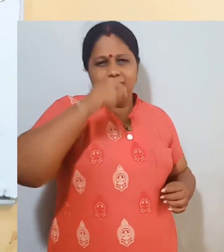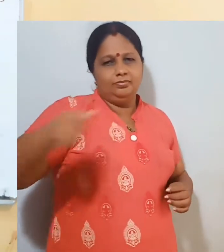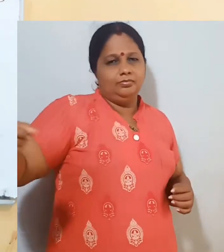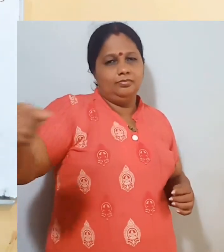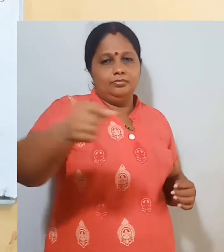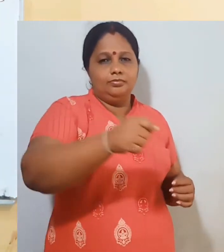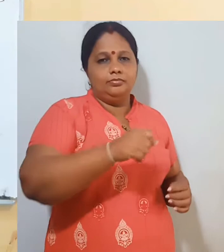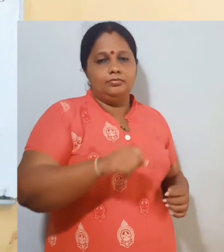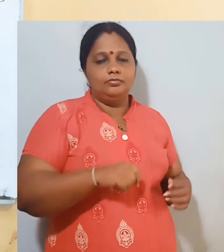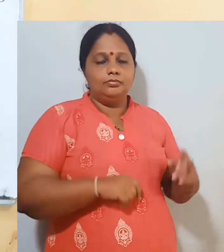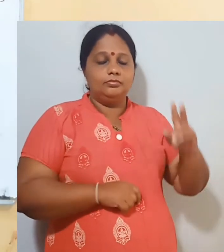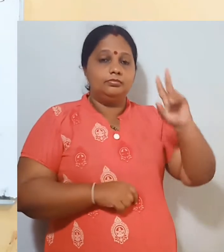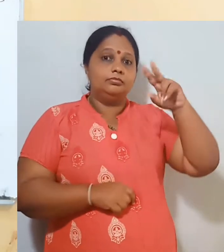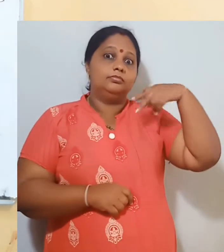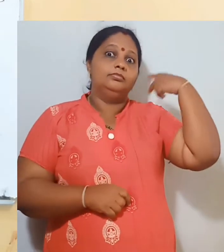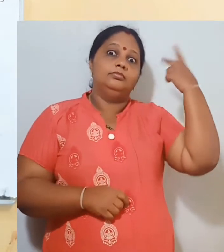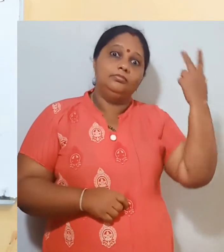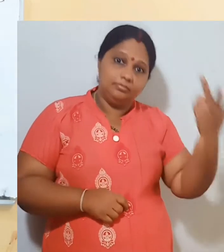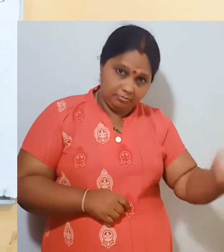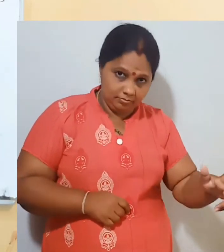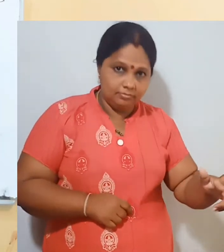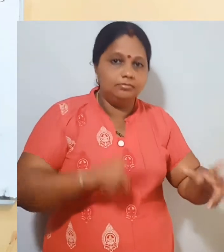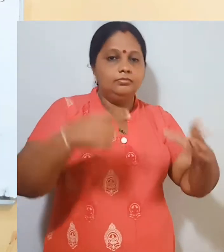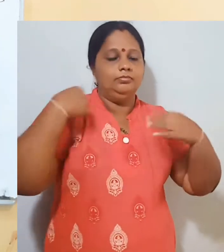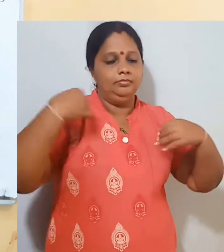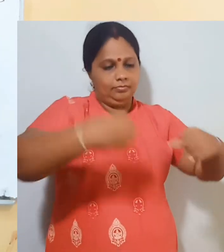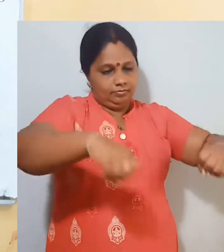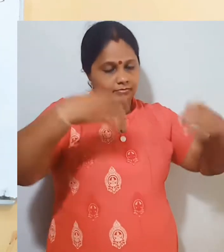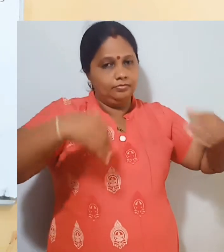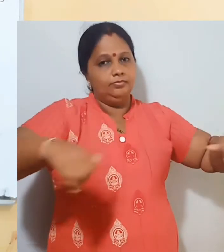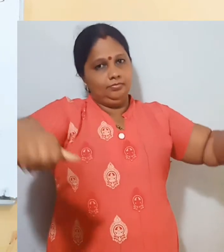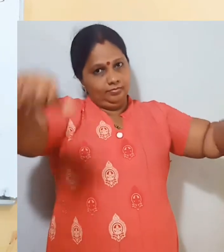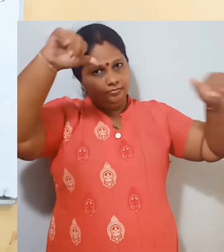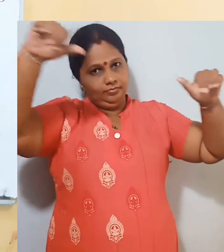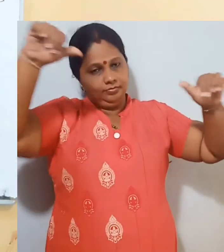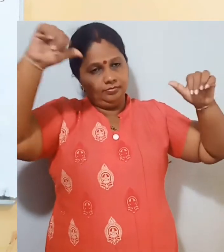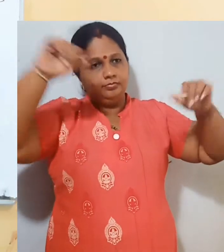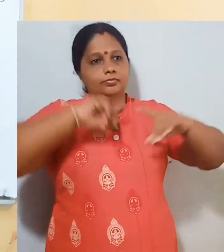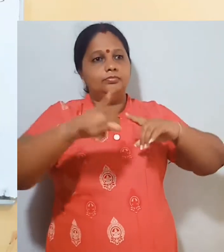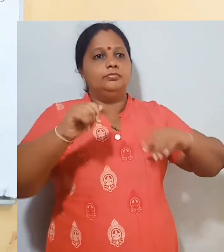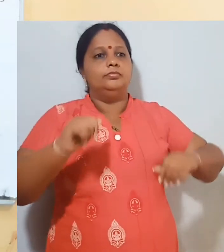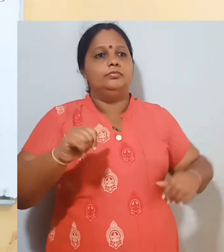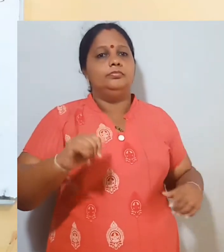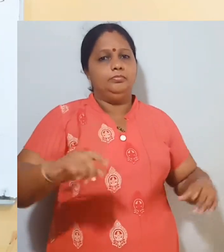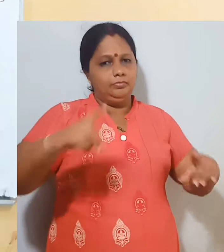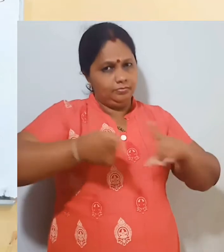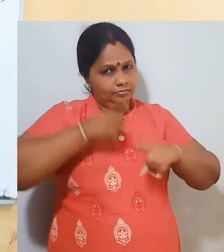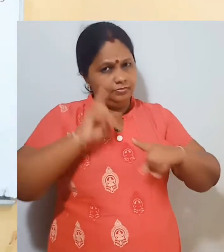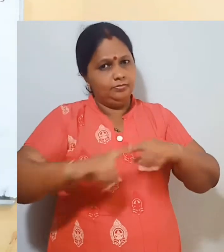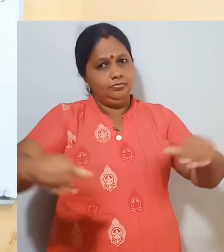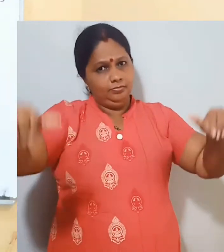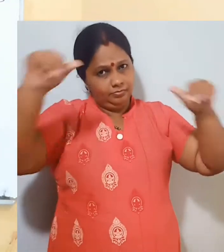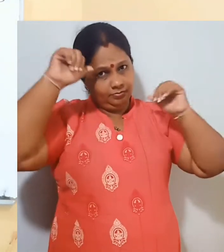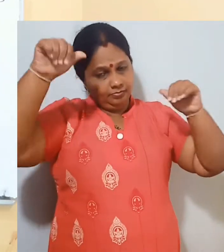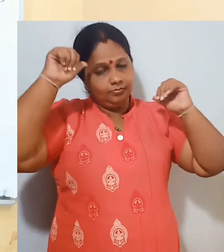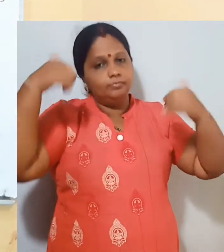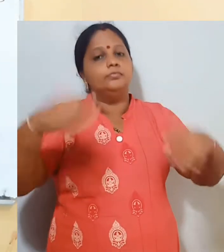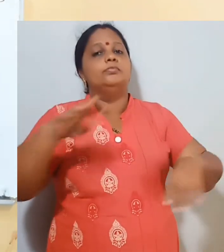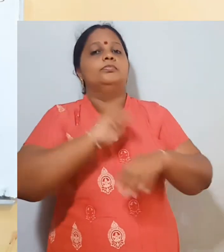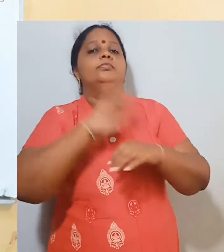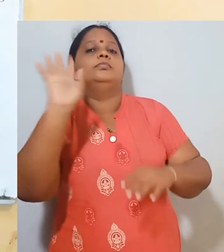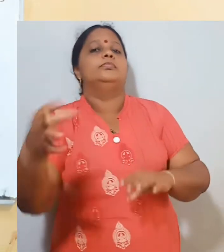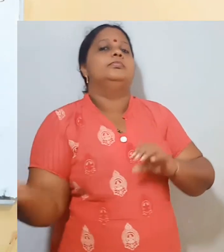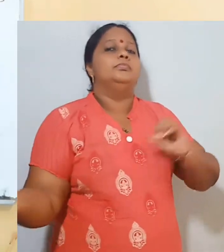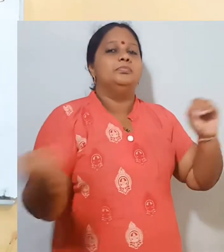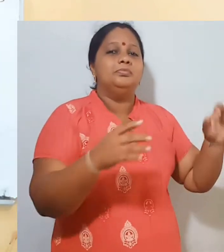வாங்க. ஏன்னா தோல்ல பட்டிருக்கிற நஞ்சு உள்ளுக்கு இன்னும் போக போக பிரச்சனை. அதுக்கு செய்யற முதல்ல உடனே ஆளை குளிக்க வாருங்க, குளிக்க பார்த்துட்டு கொண்டு போங்க,